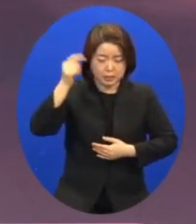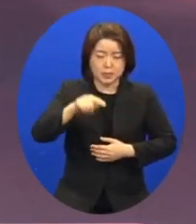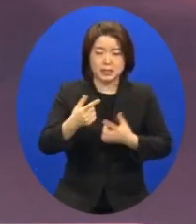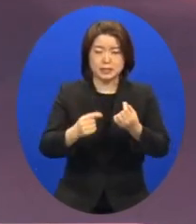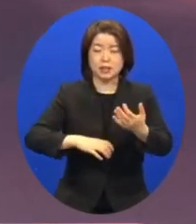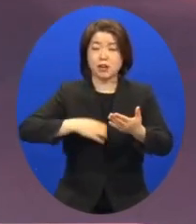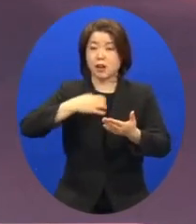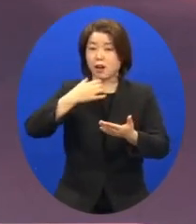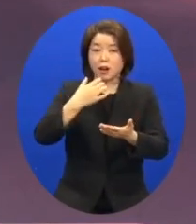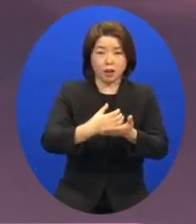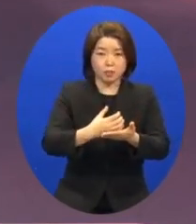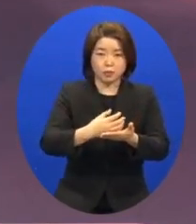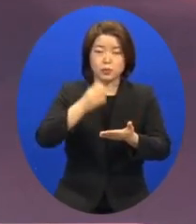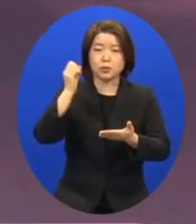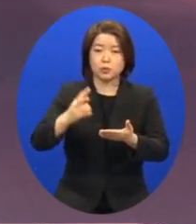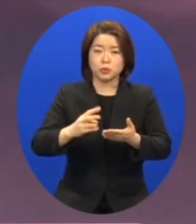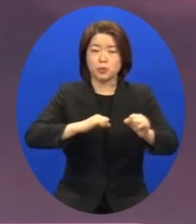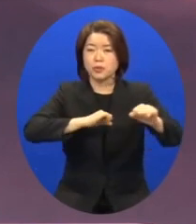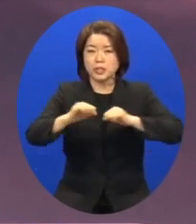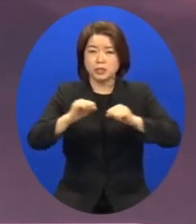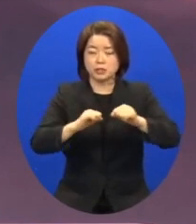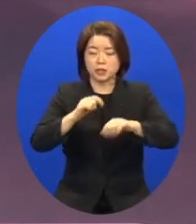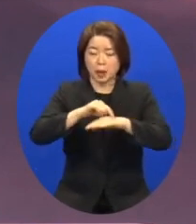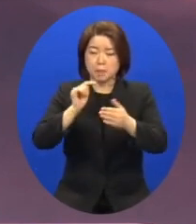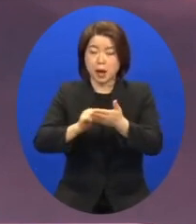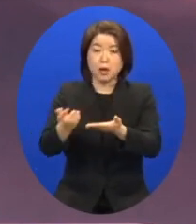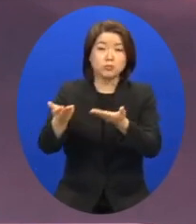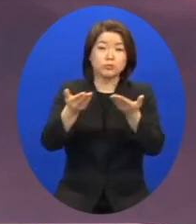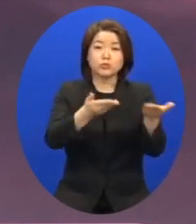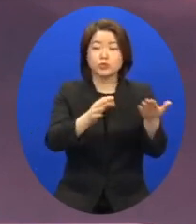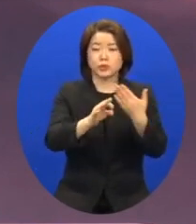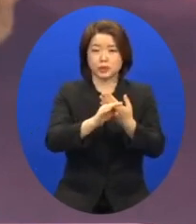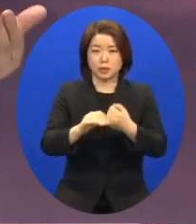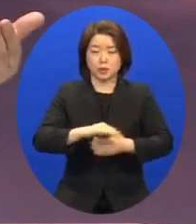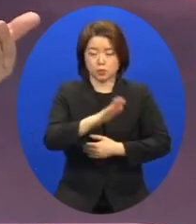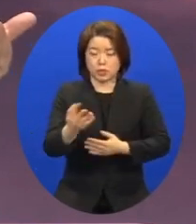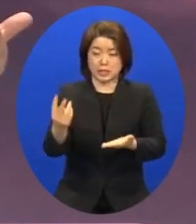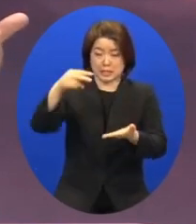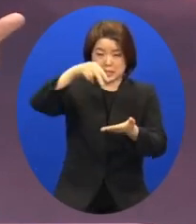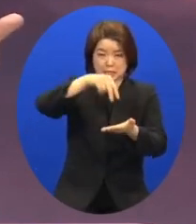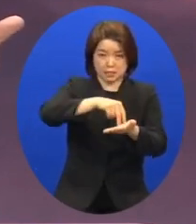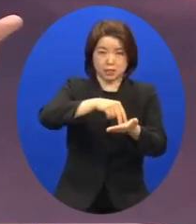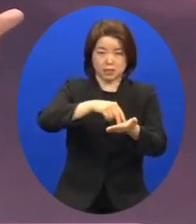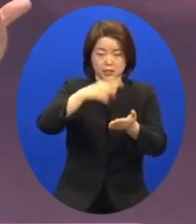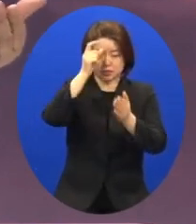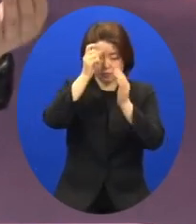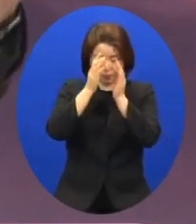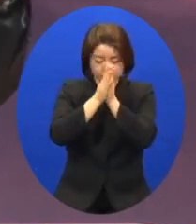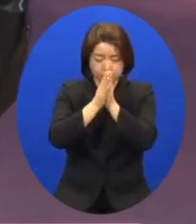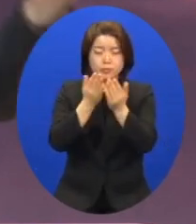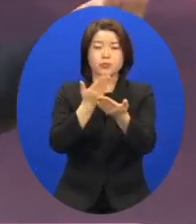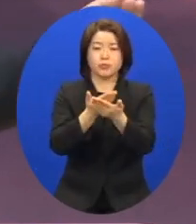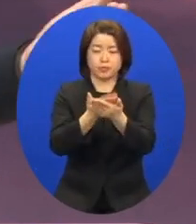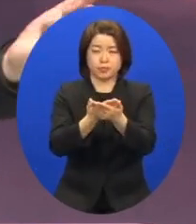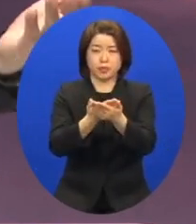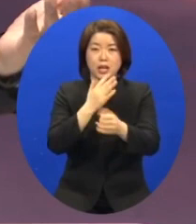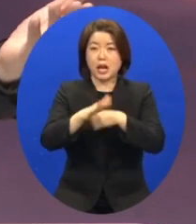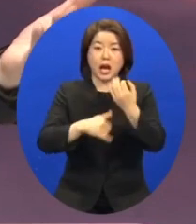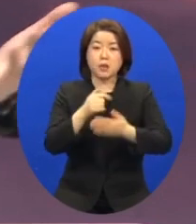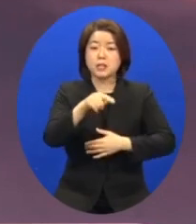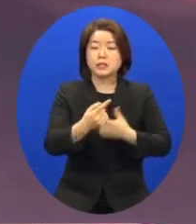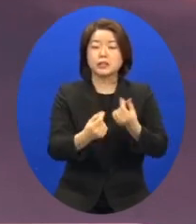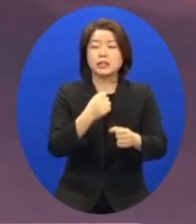감동과 그런 역사를 마음에 주신다면 우리 일어나 새끼도 합시다 하나님이 그렇게 하시겠다는